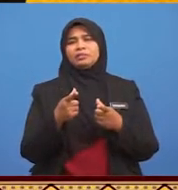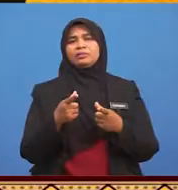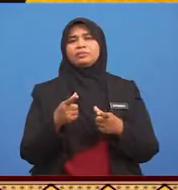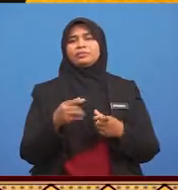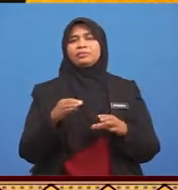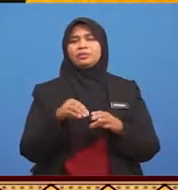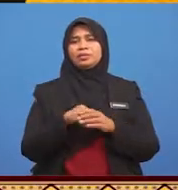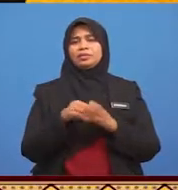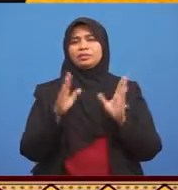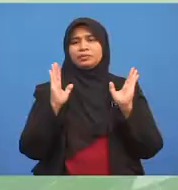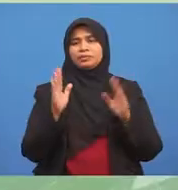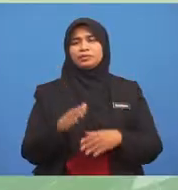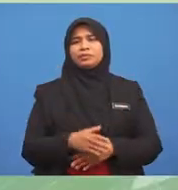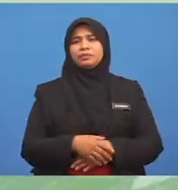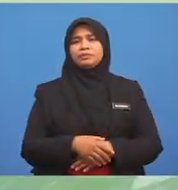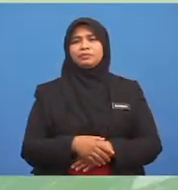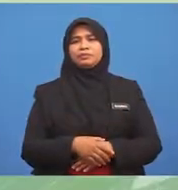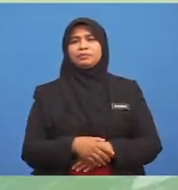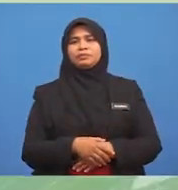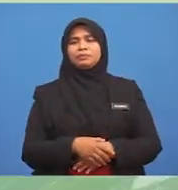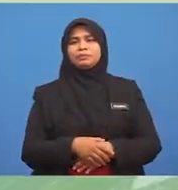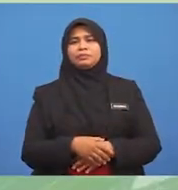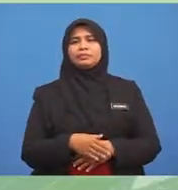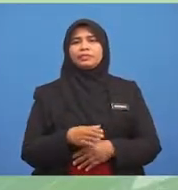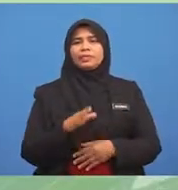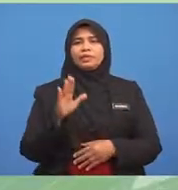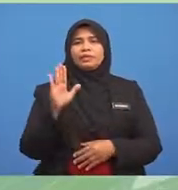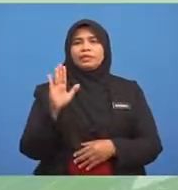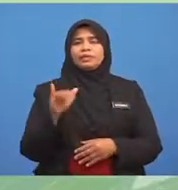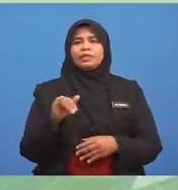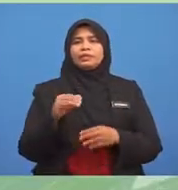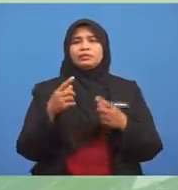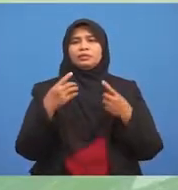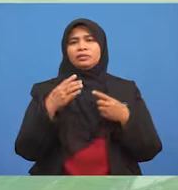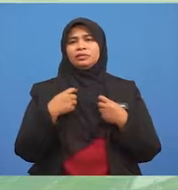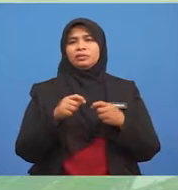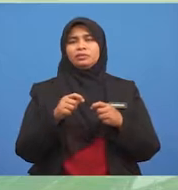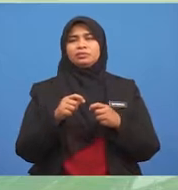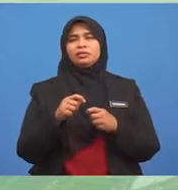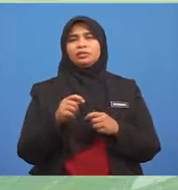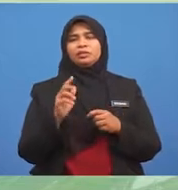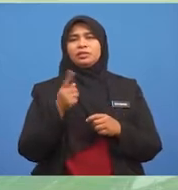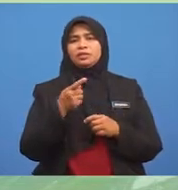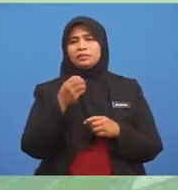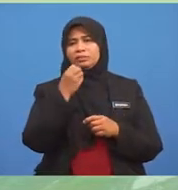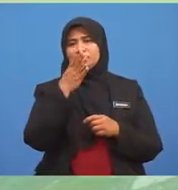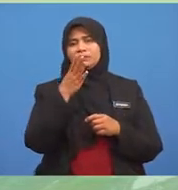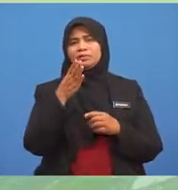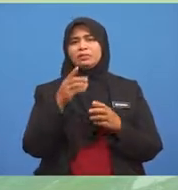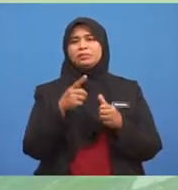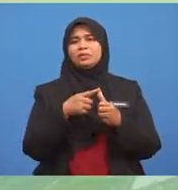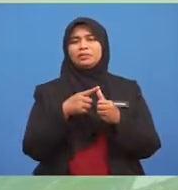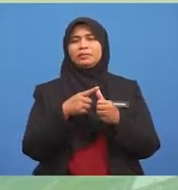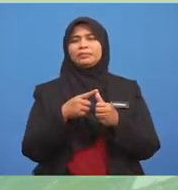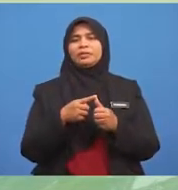yang kita laksanakan. Situasi yang ustazah cuba gambarkan terbahagi kepada dua kategori,